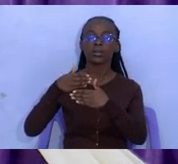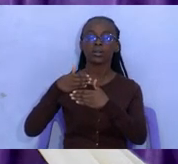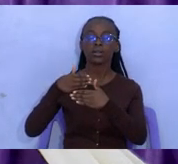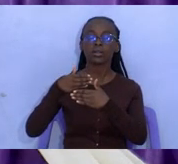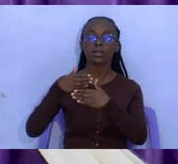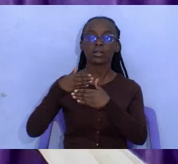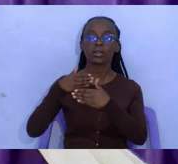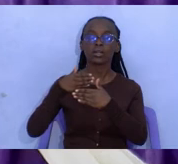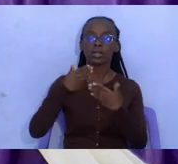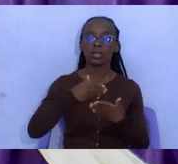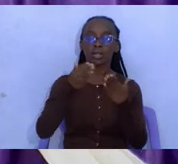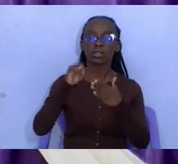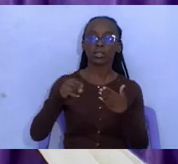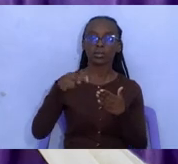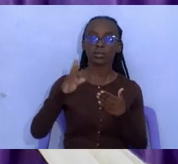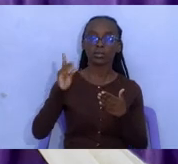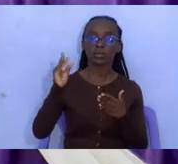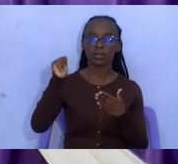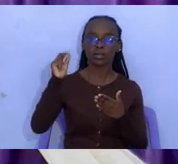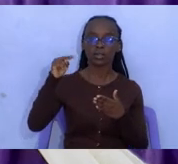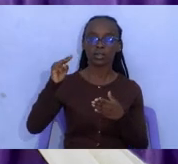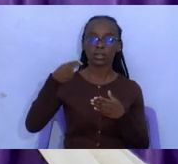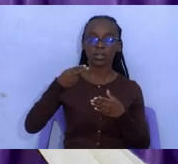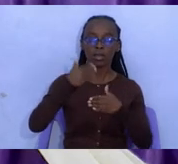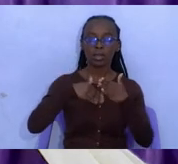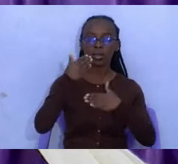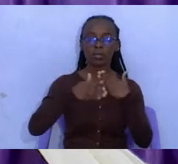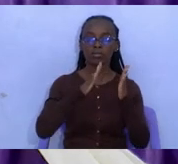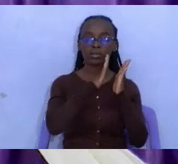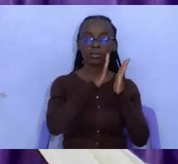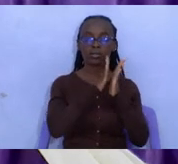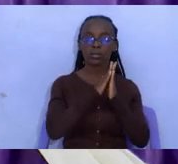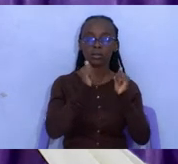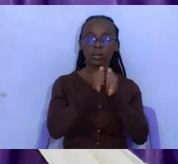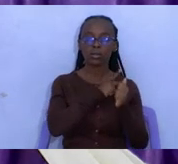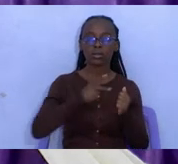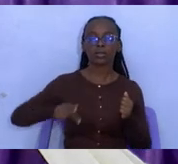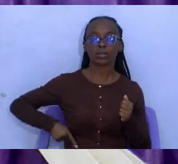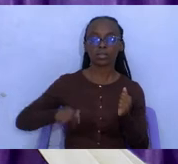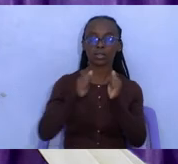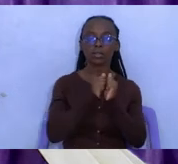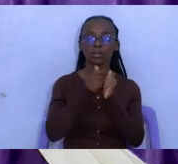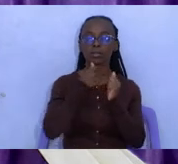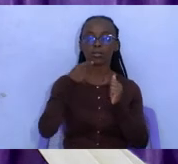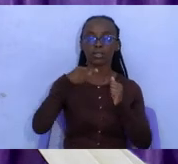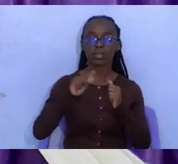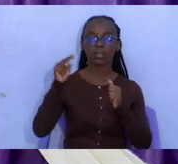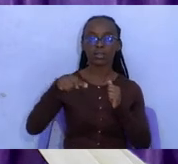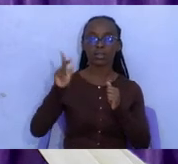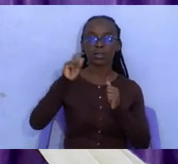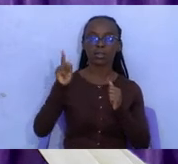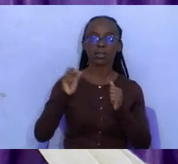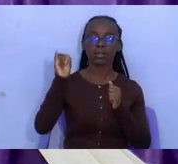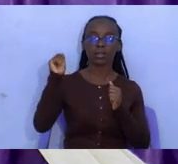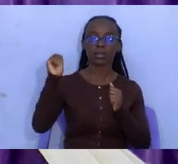akarudisha kwa Yuda baada ya kulala mfalme pamoja na babaze. Mstari wa tatu, Uzia alikuwa na umri